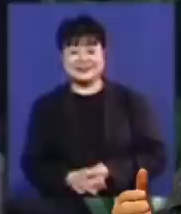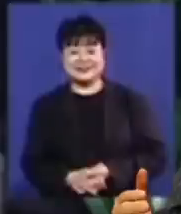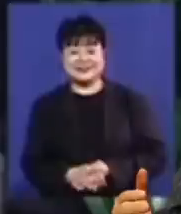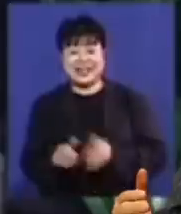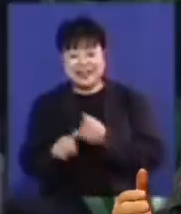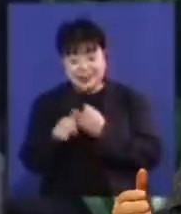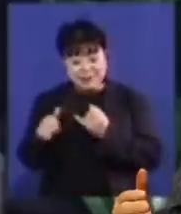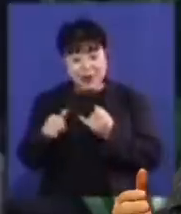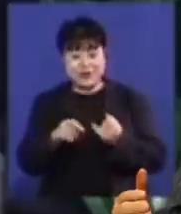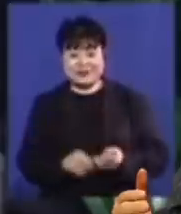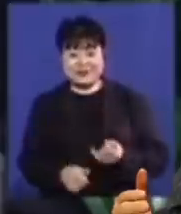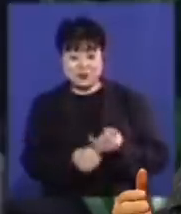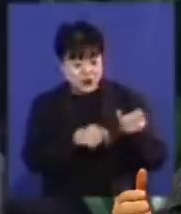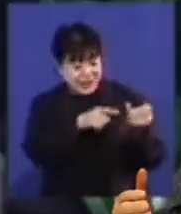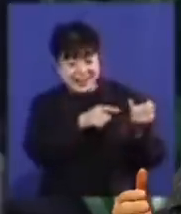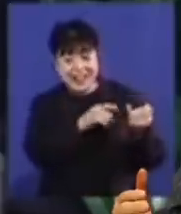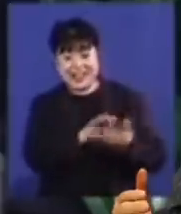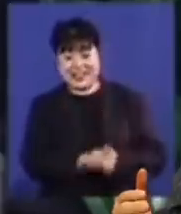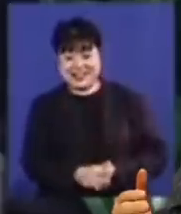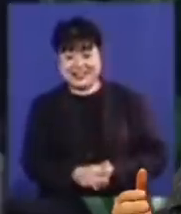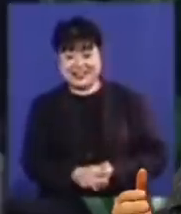남편 여러분, 부인에게